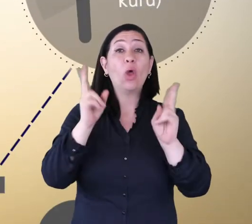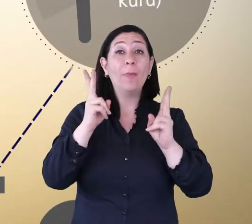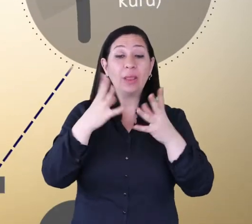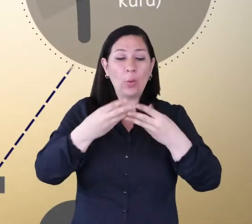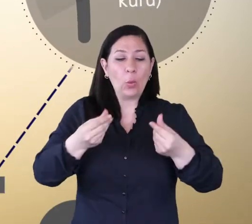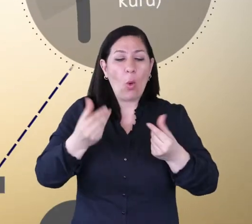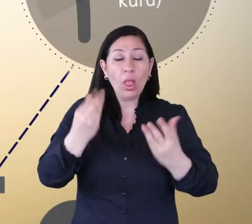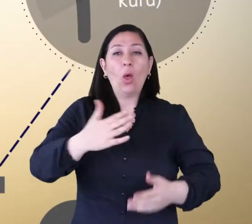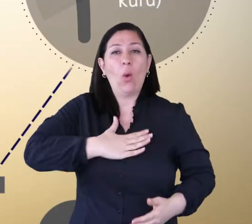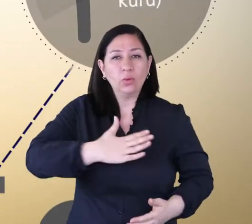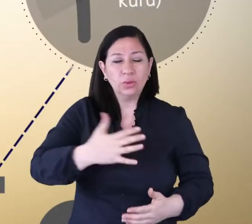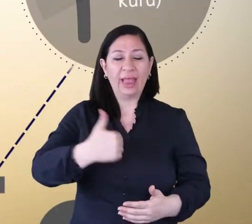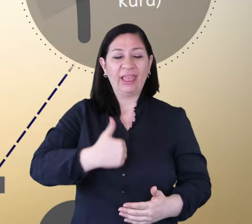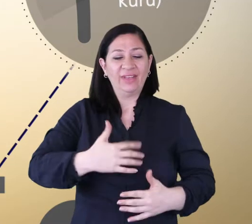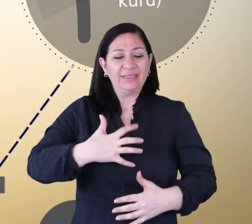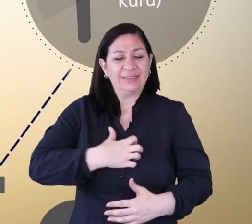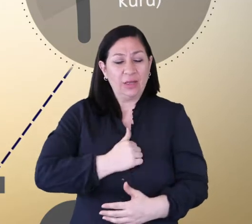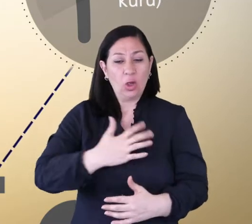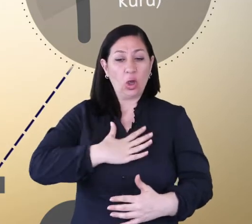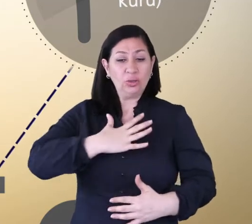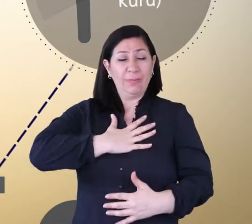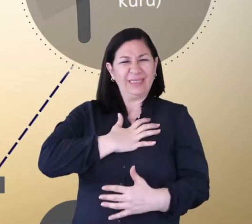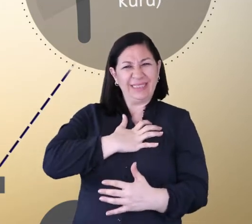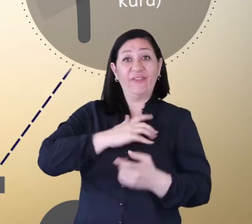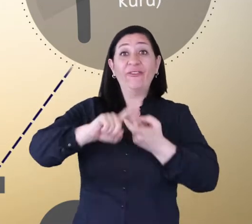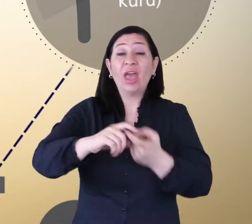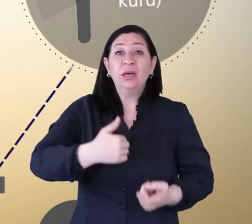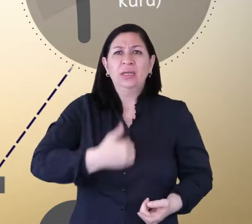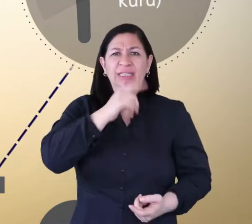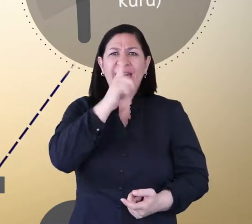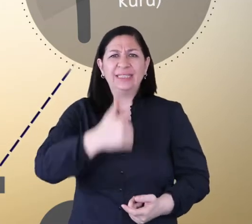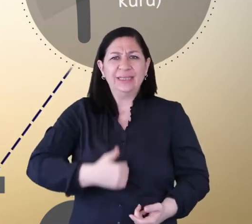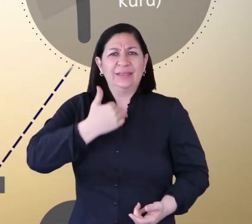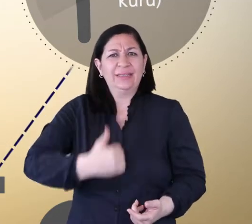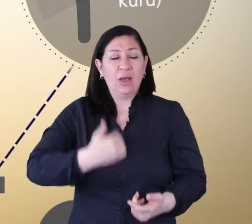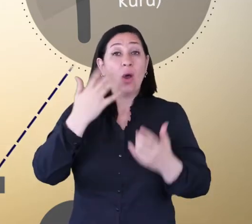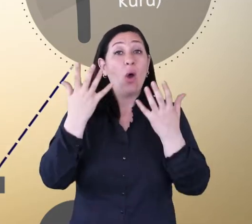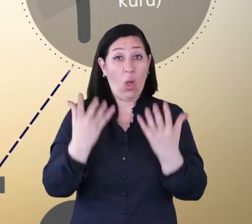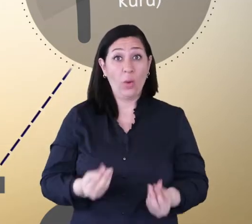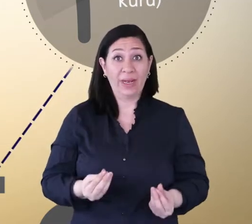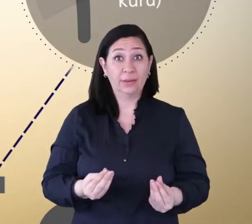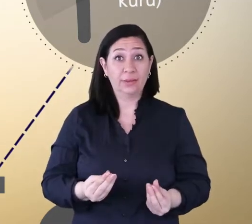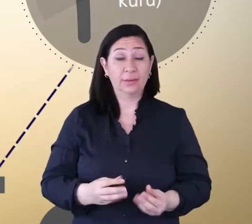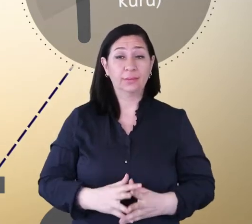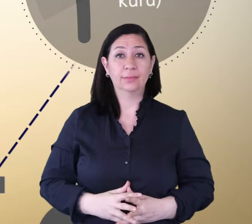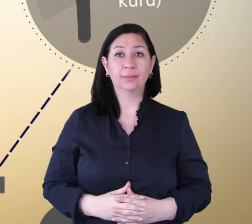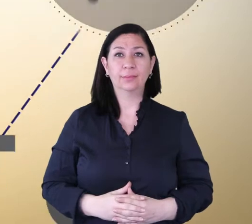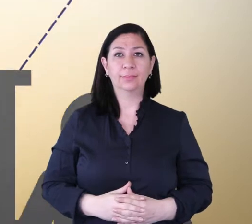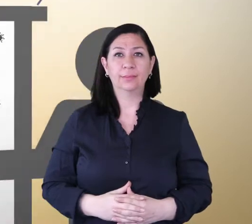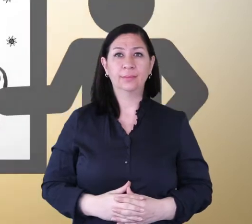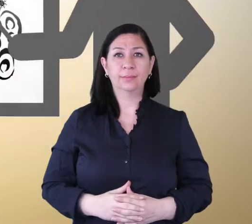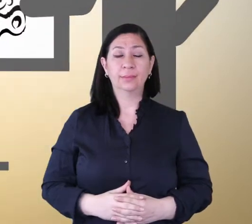genellikle kuru olan öksürük, nefes darlığı, göğüste baskı hissi ve hırıltılı hışıltılı solunum gibi yakınmalar ortaya